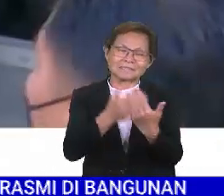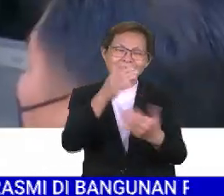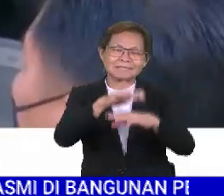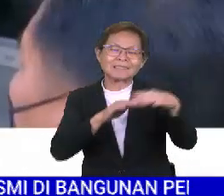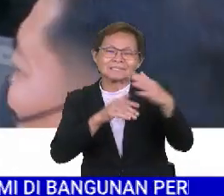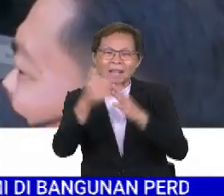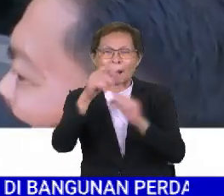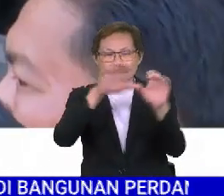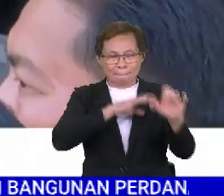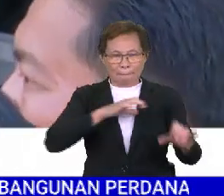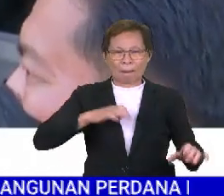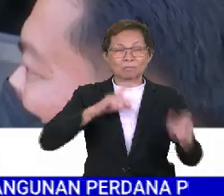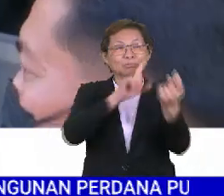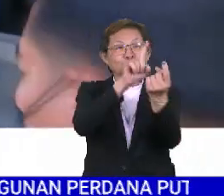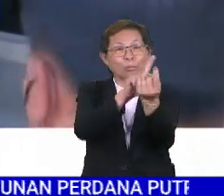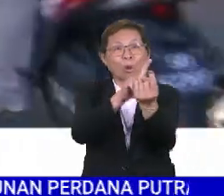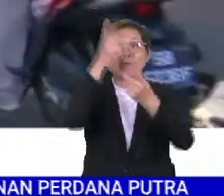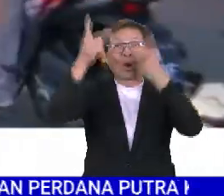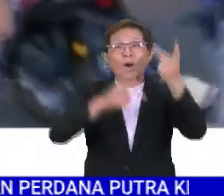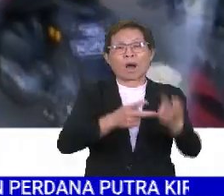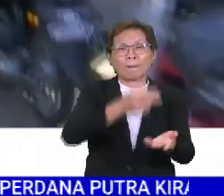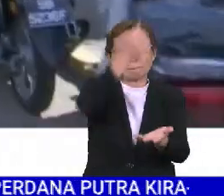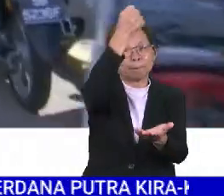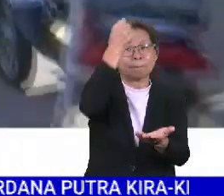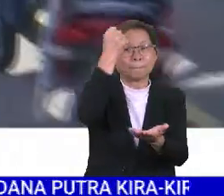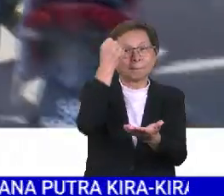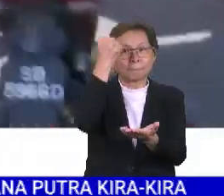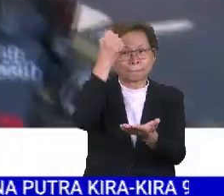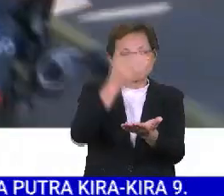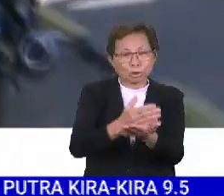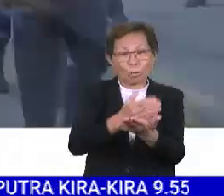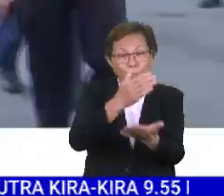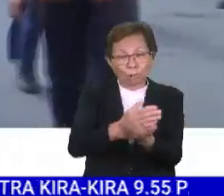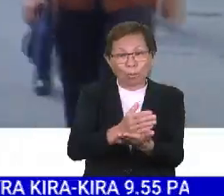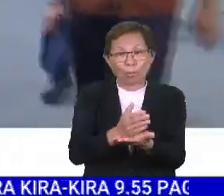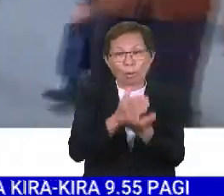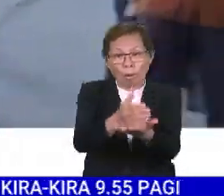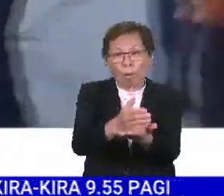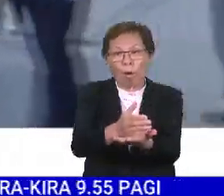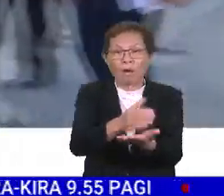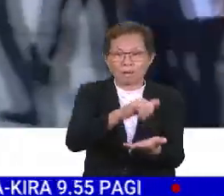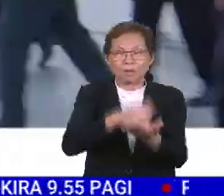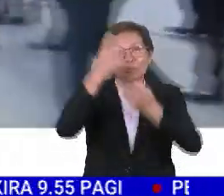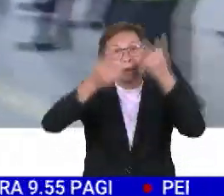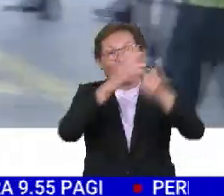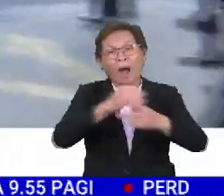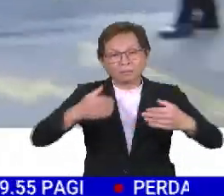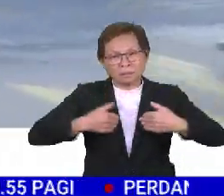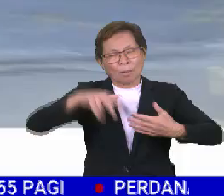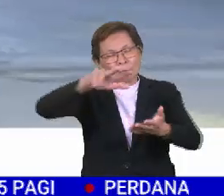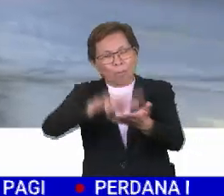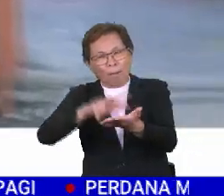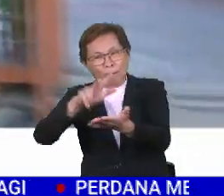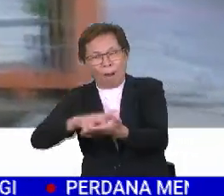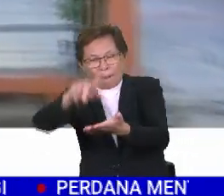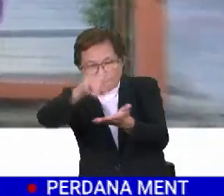Beliau ditemui selepas mengadakan lawatan ke terminal berkenaan. Pengarah Jabatan Imigresen Labuan Raymond Entalai turut mengesahkan